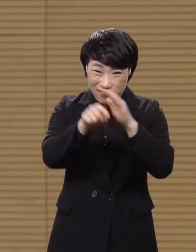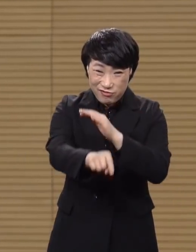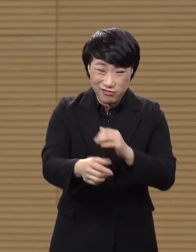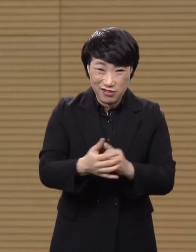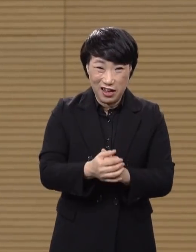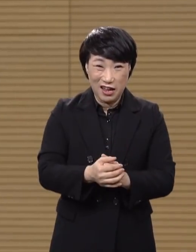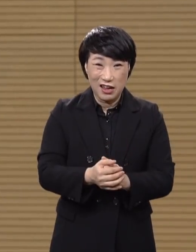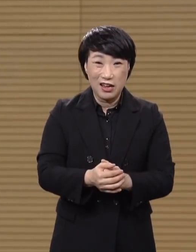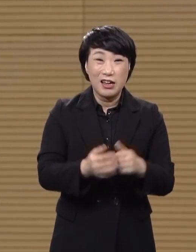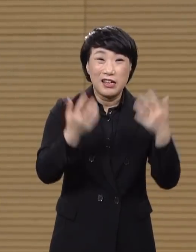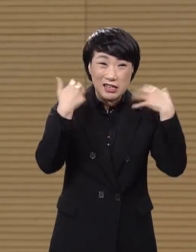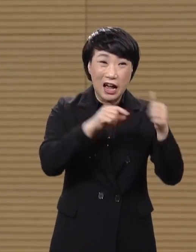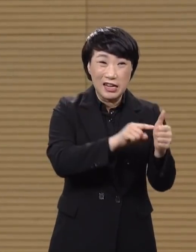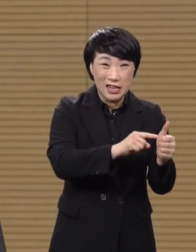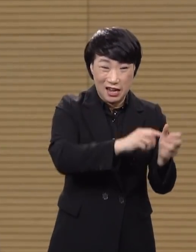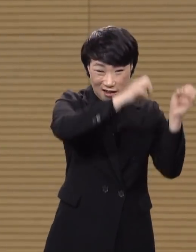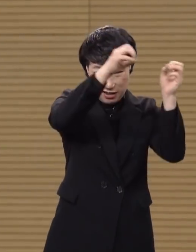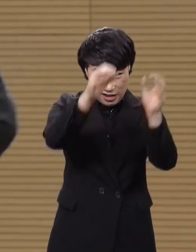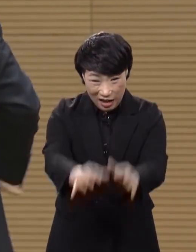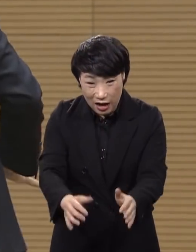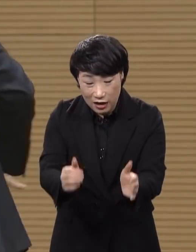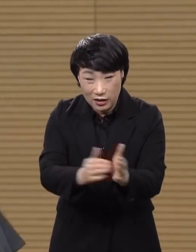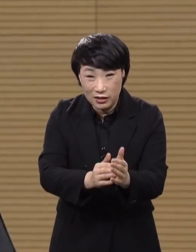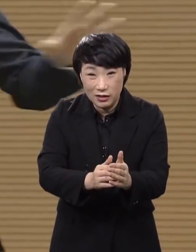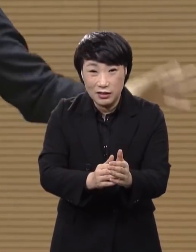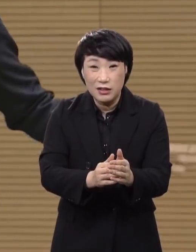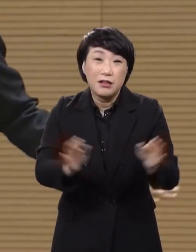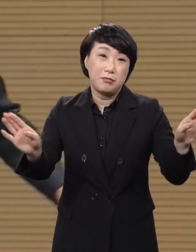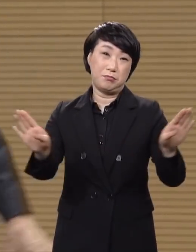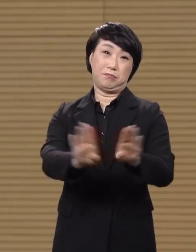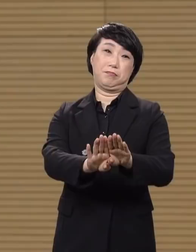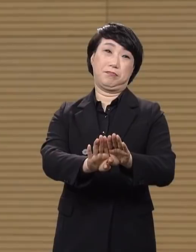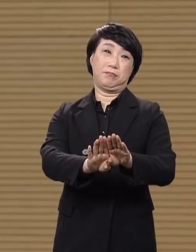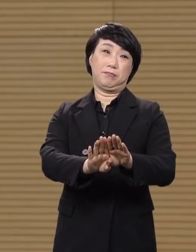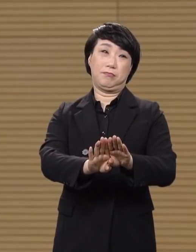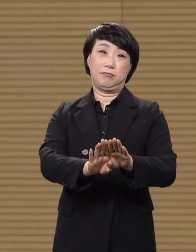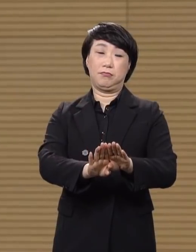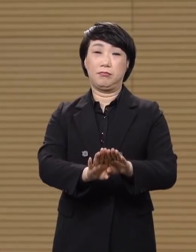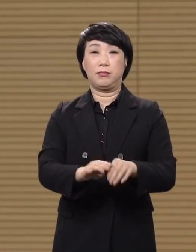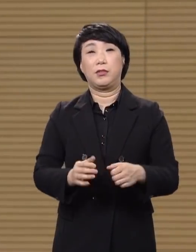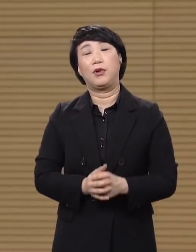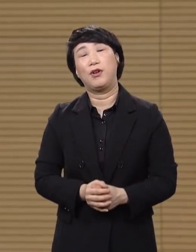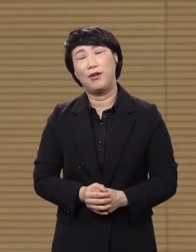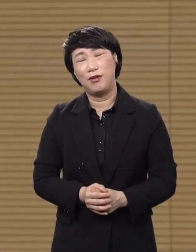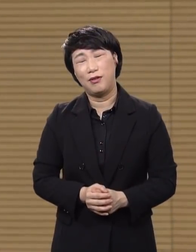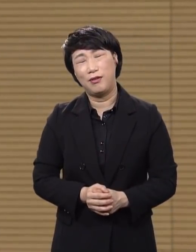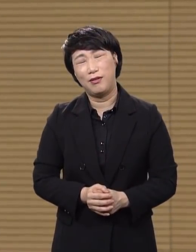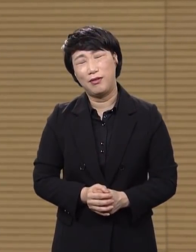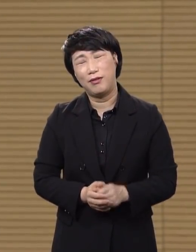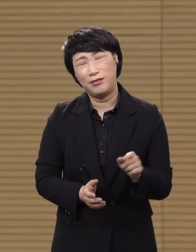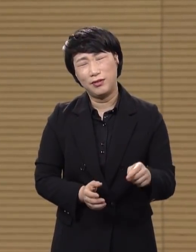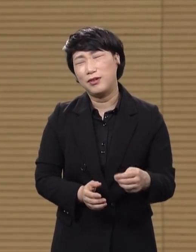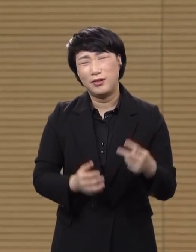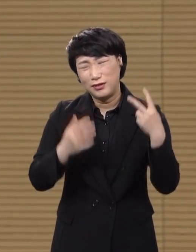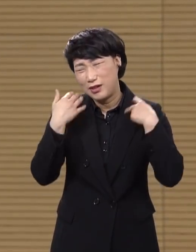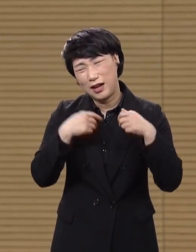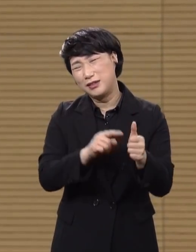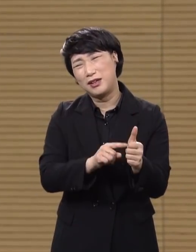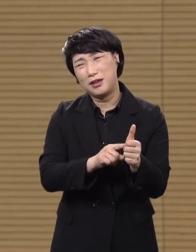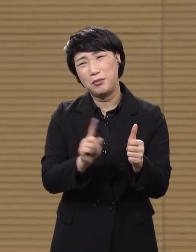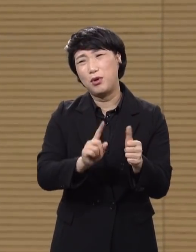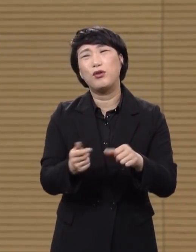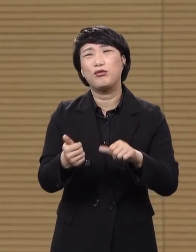갔다가 이제 집어넣고 사자굴을 막아버립니다. 이제 다니엘은